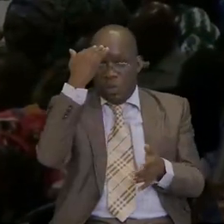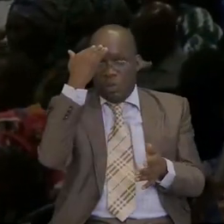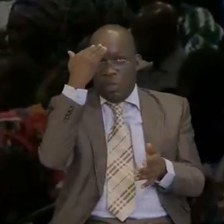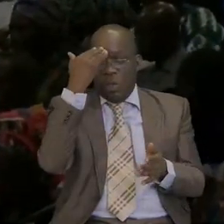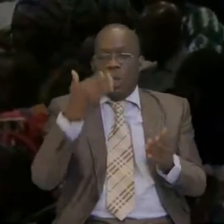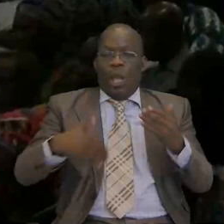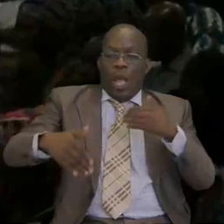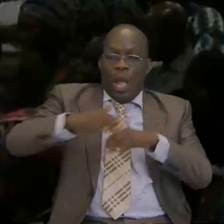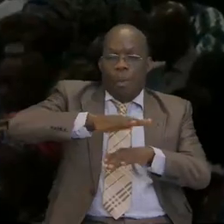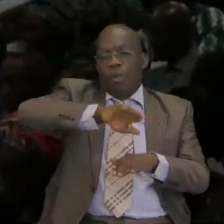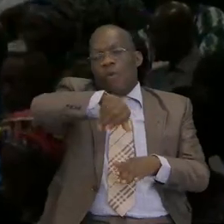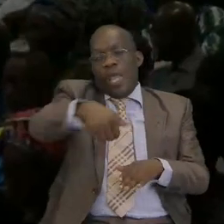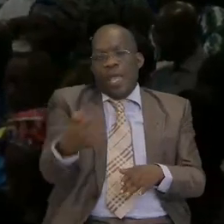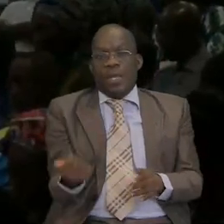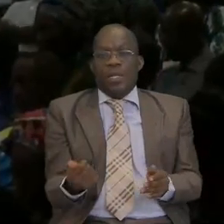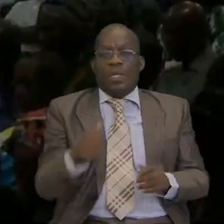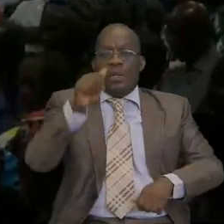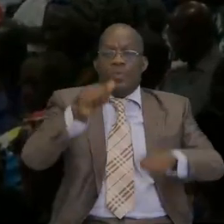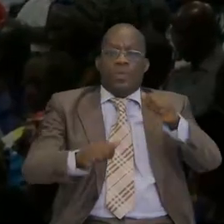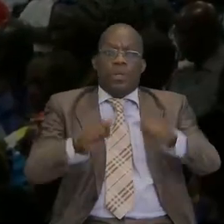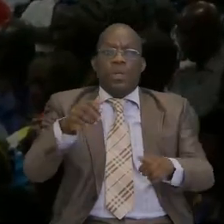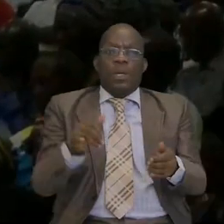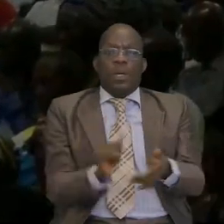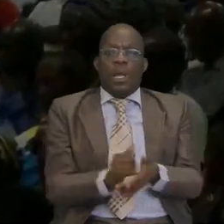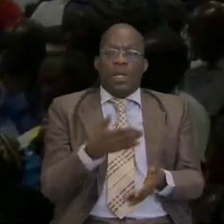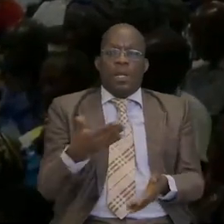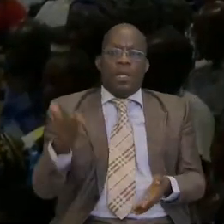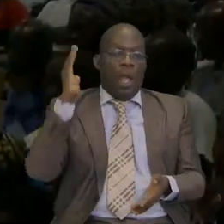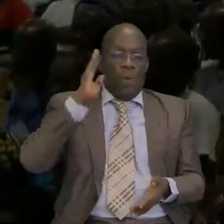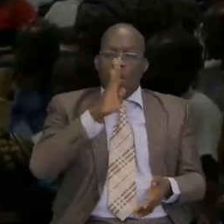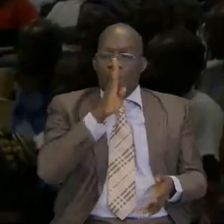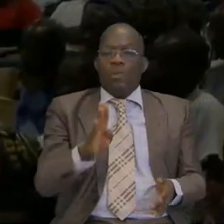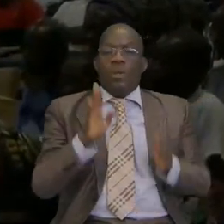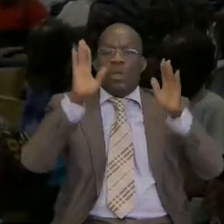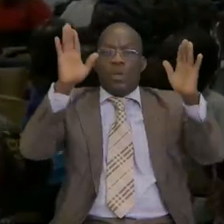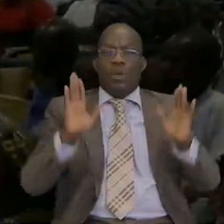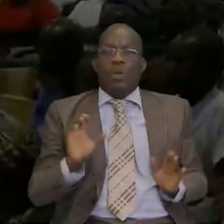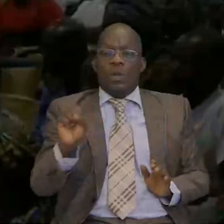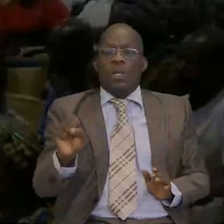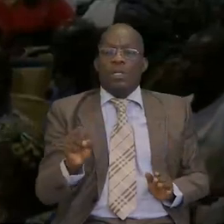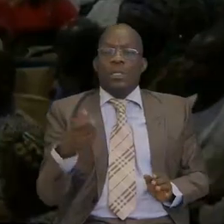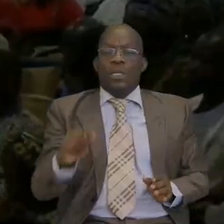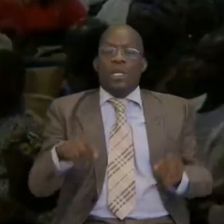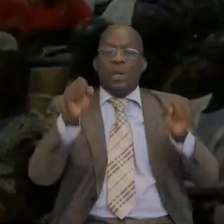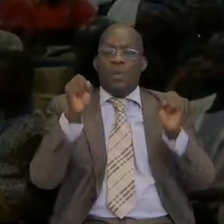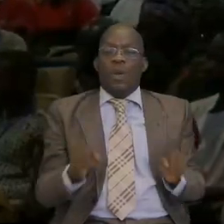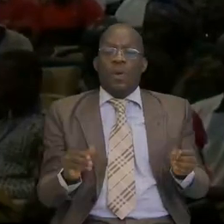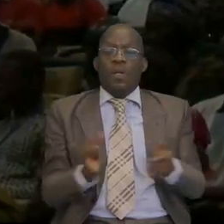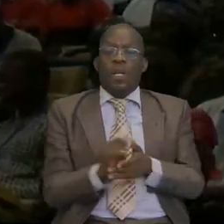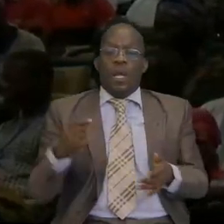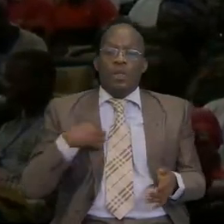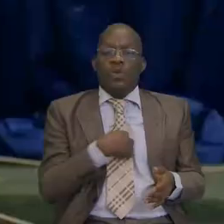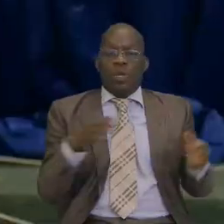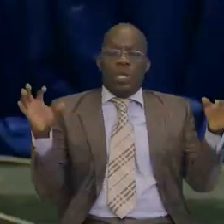au-delà de tout homme de doute, qu'il y aura des prodiges. La puissance à laquelle nous sommes